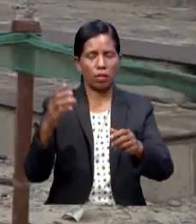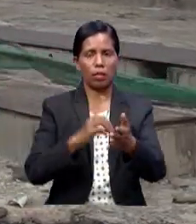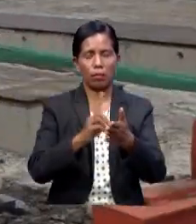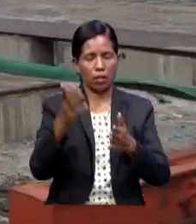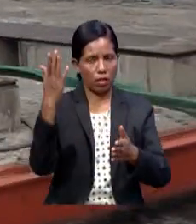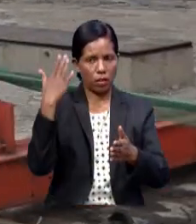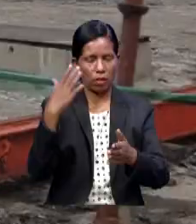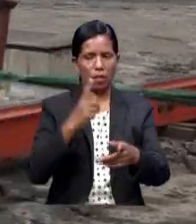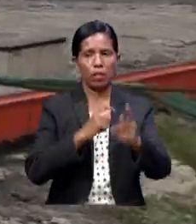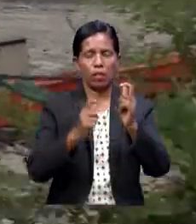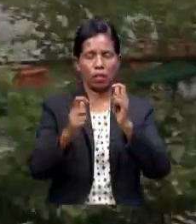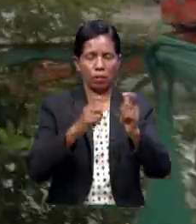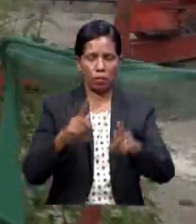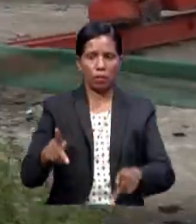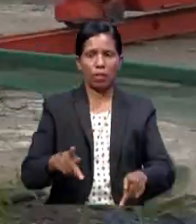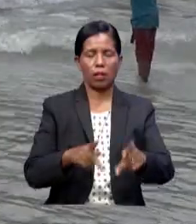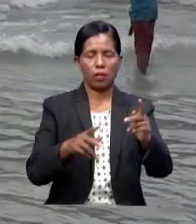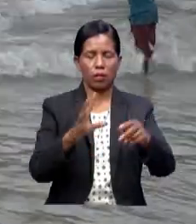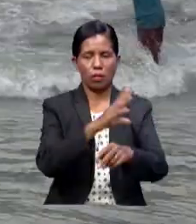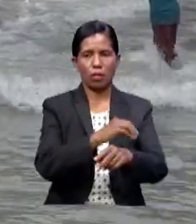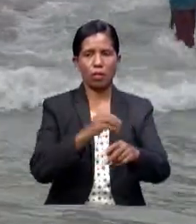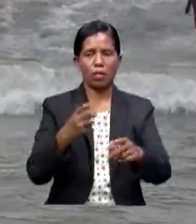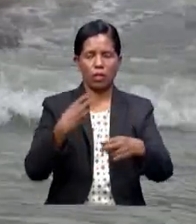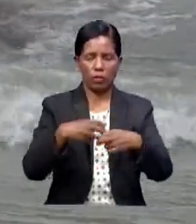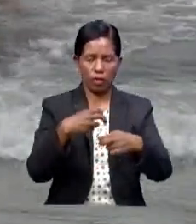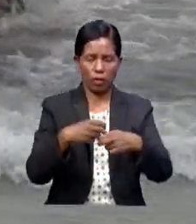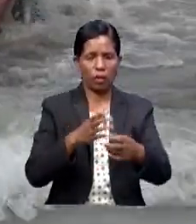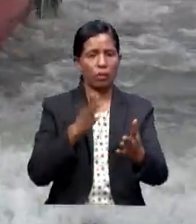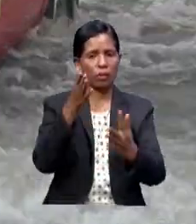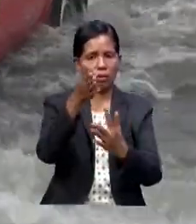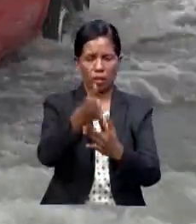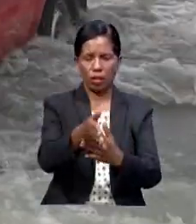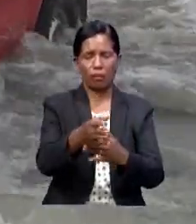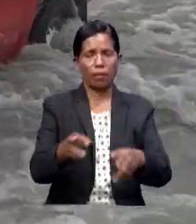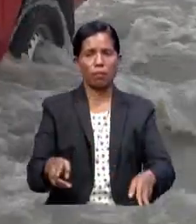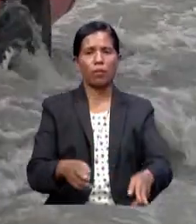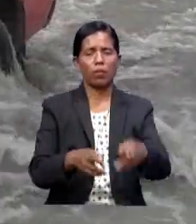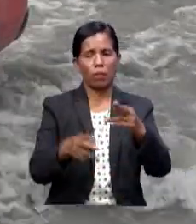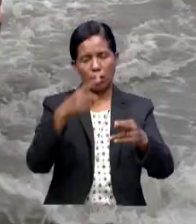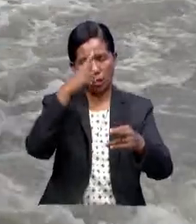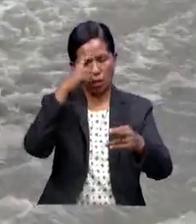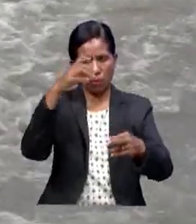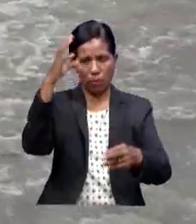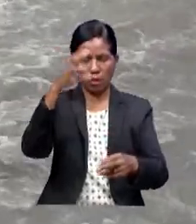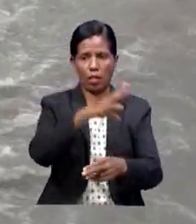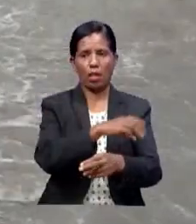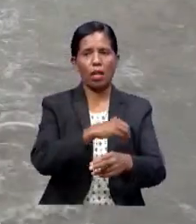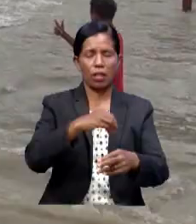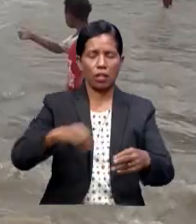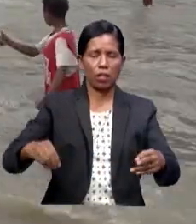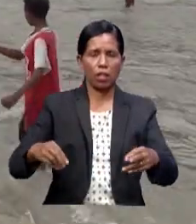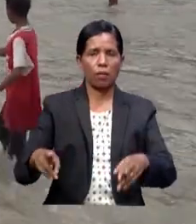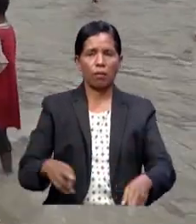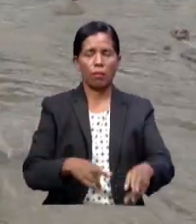kotuk transporte público no privado susar atu ultrapasa mota refere tamba corrente mota makas banhira tempo